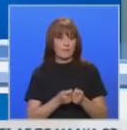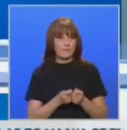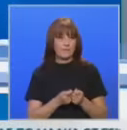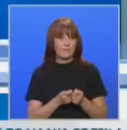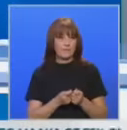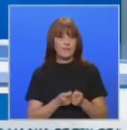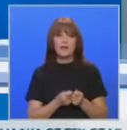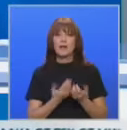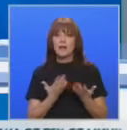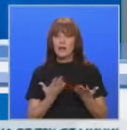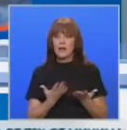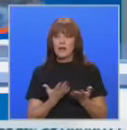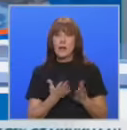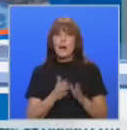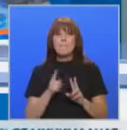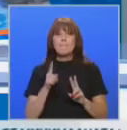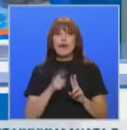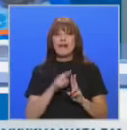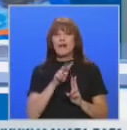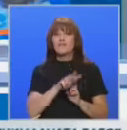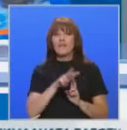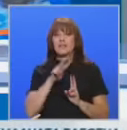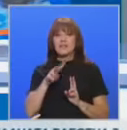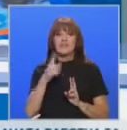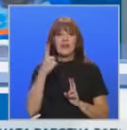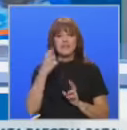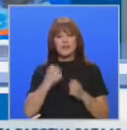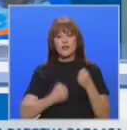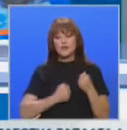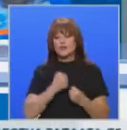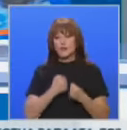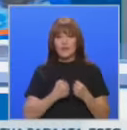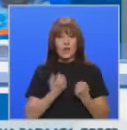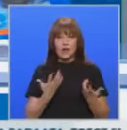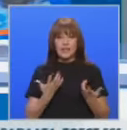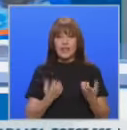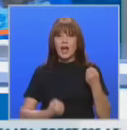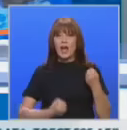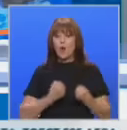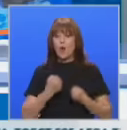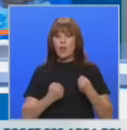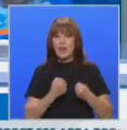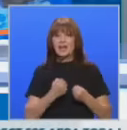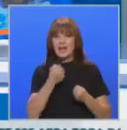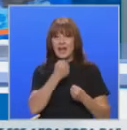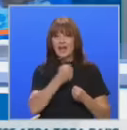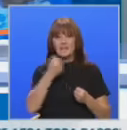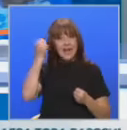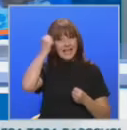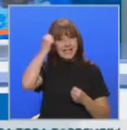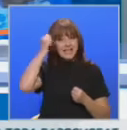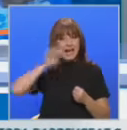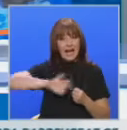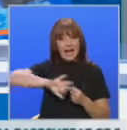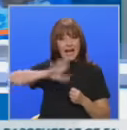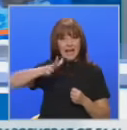Пред истински параграф 22 се оказа изправен шофьор, чийто автомобил е заседнал в морските скали при бедствието,